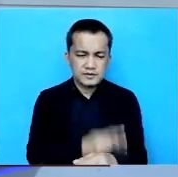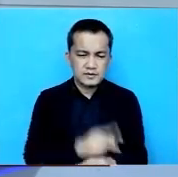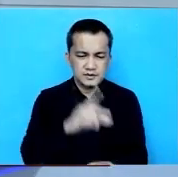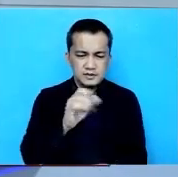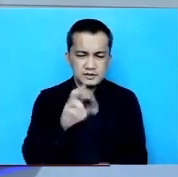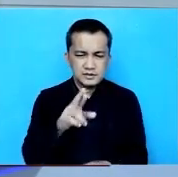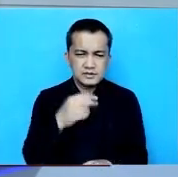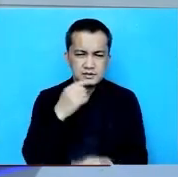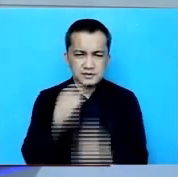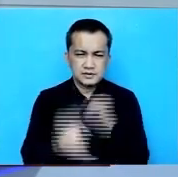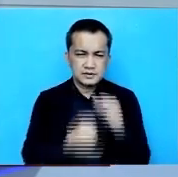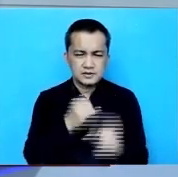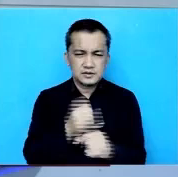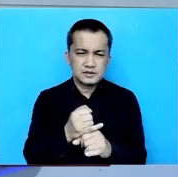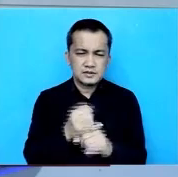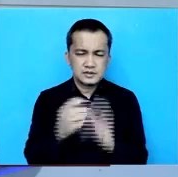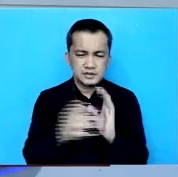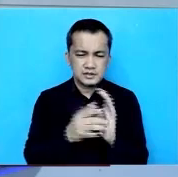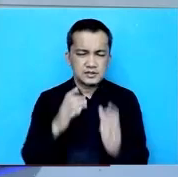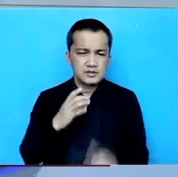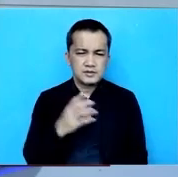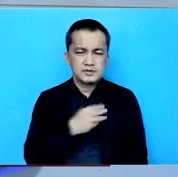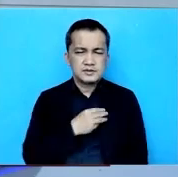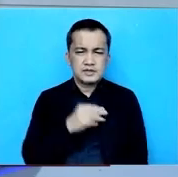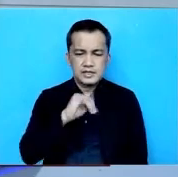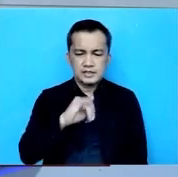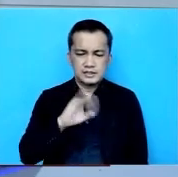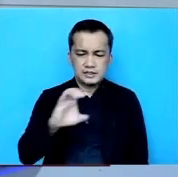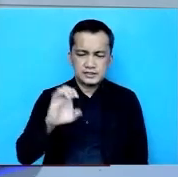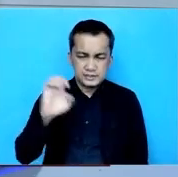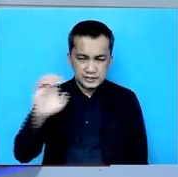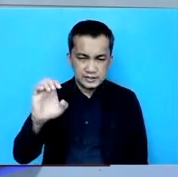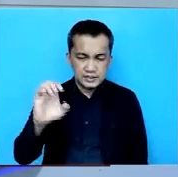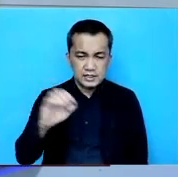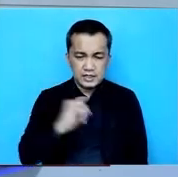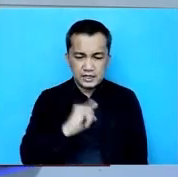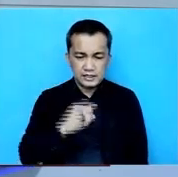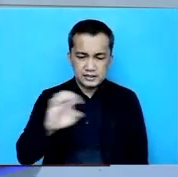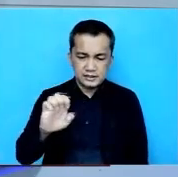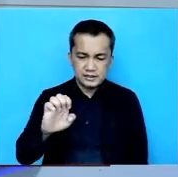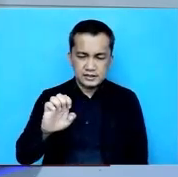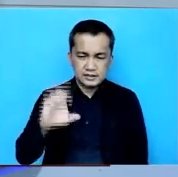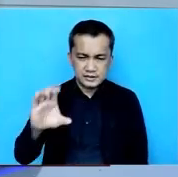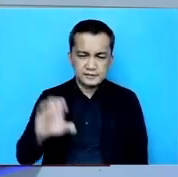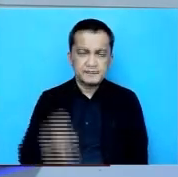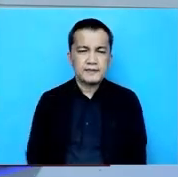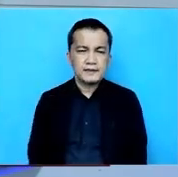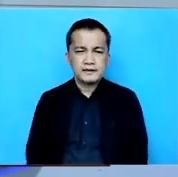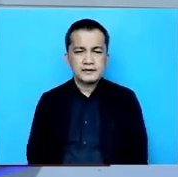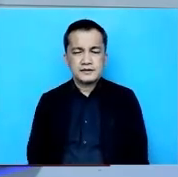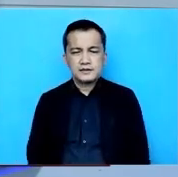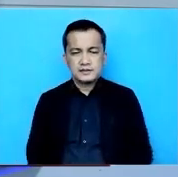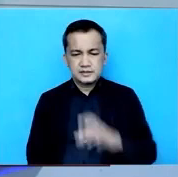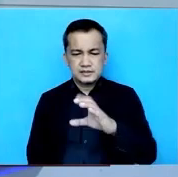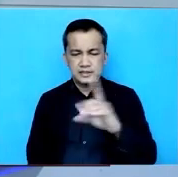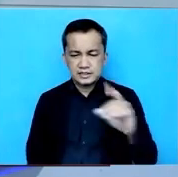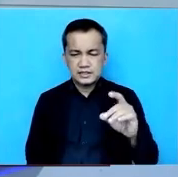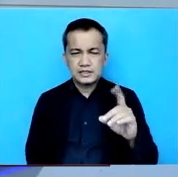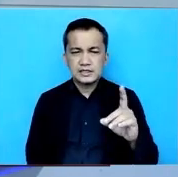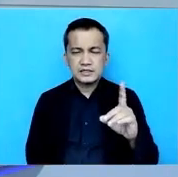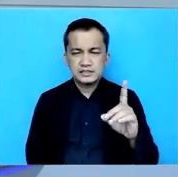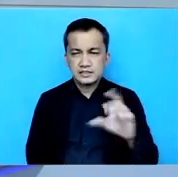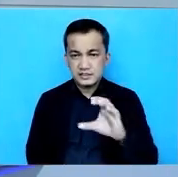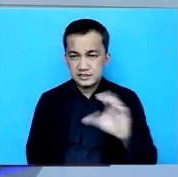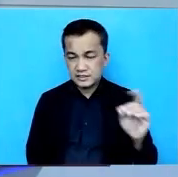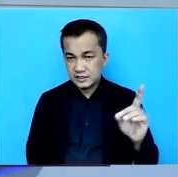International Electrotechnical Commission o yung IEC. Ang mga karanggo po nito ay ang mga laser ng inyong CD or DVD player kung alam po nyo kung ano